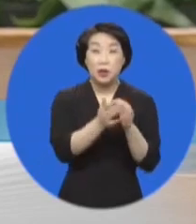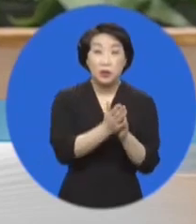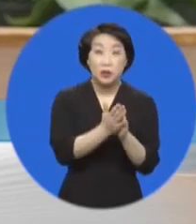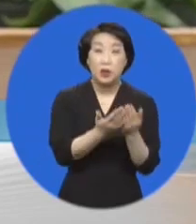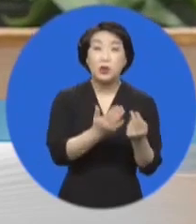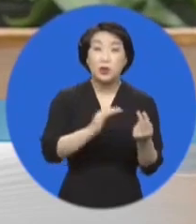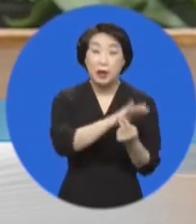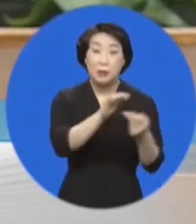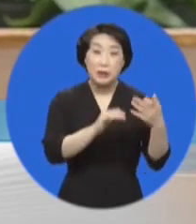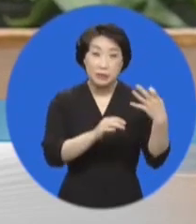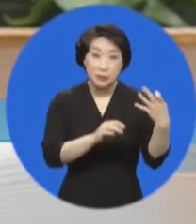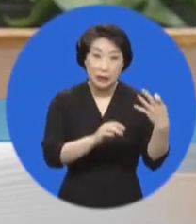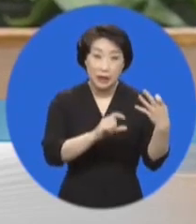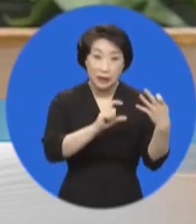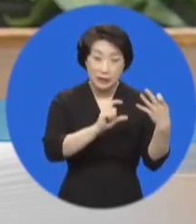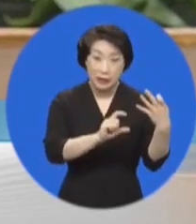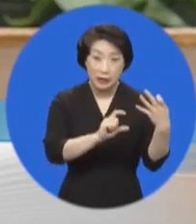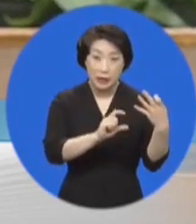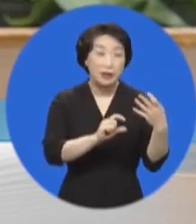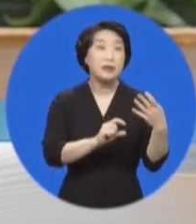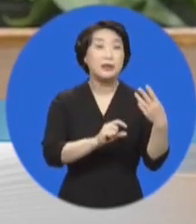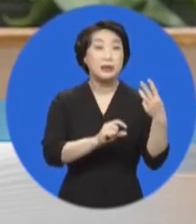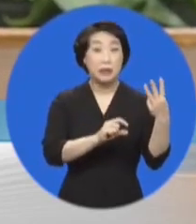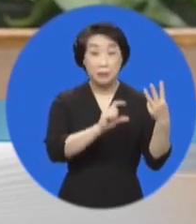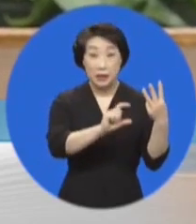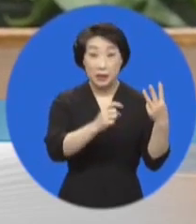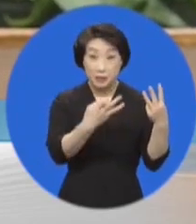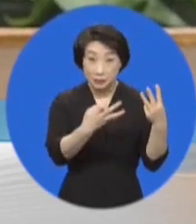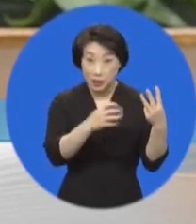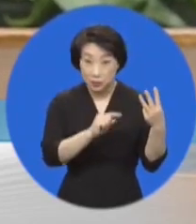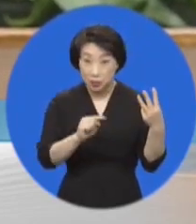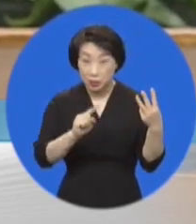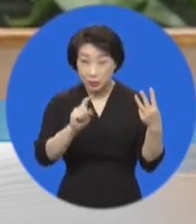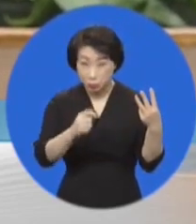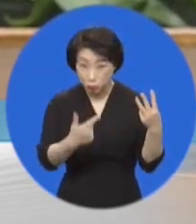요한복음 14장 3장 14절로 16절에